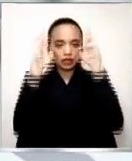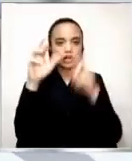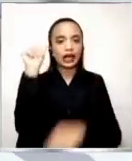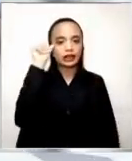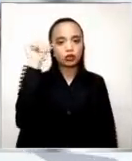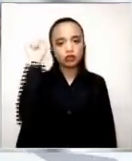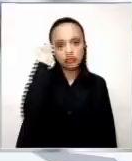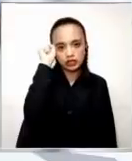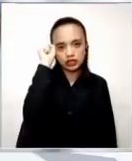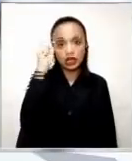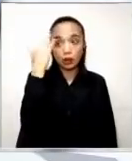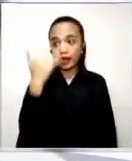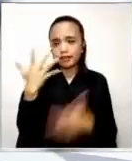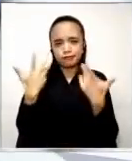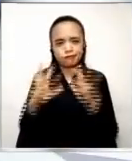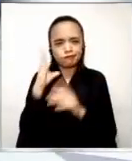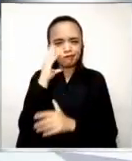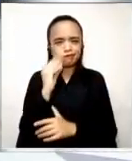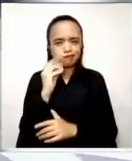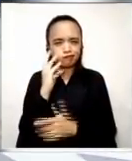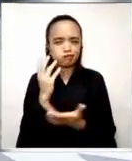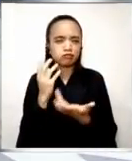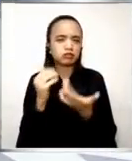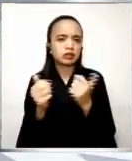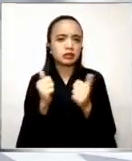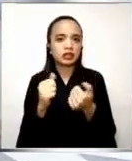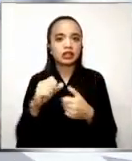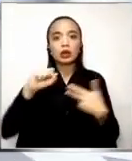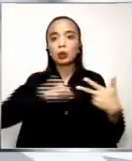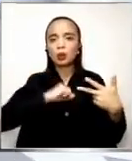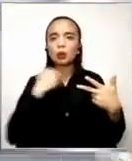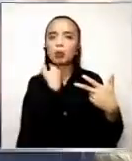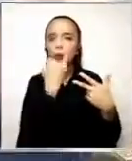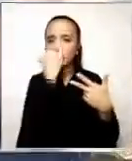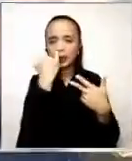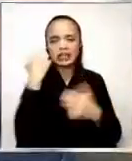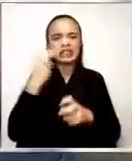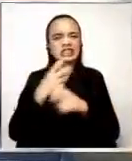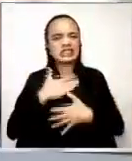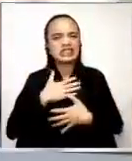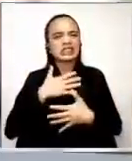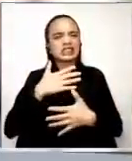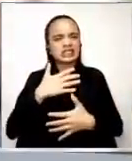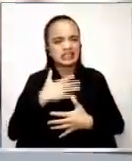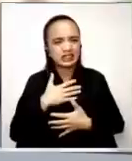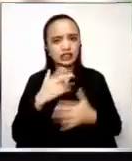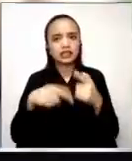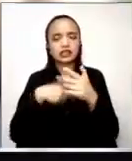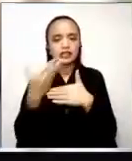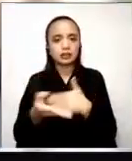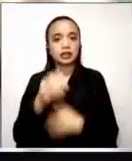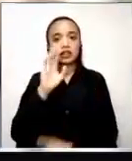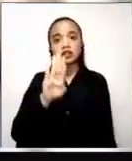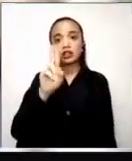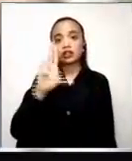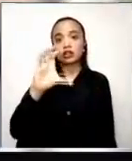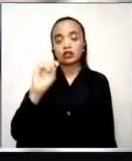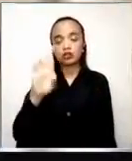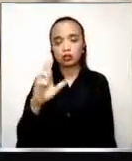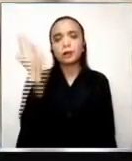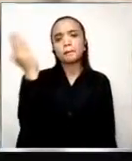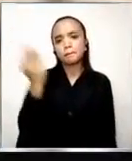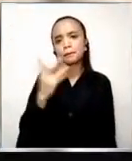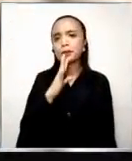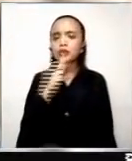matapos makaranas ng flu-like symptom at mahirapang huminga. Ayon kay Bucourse spokesman Gabriel Chaklag, tinanggihan